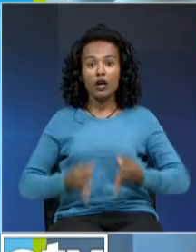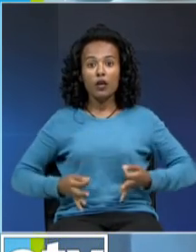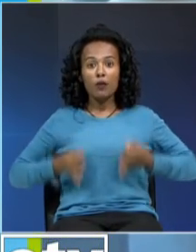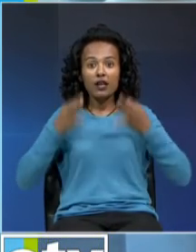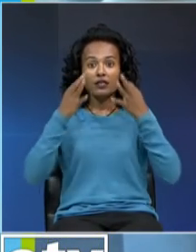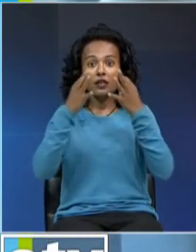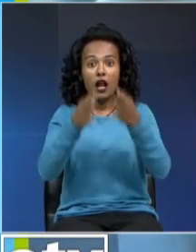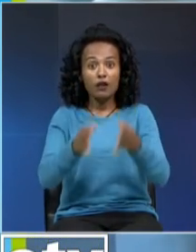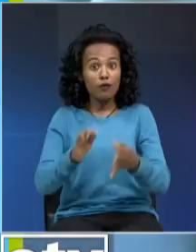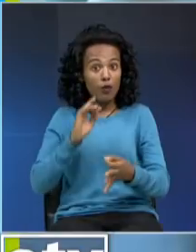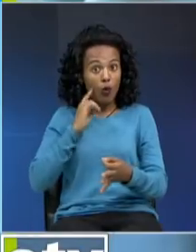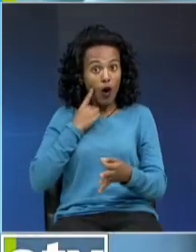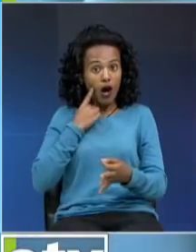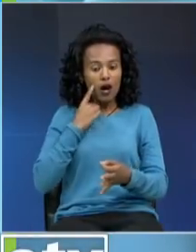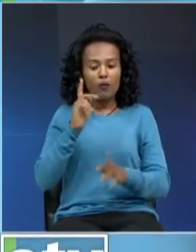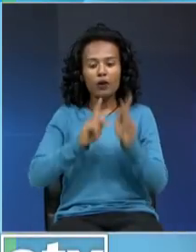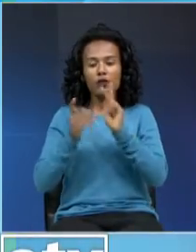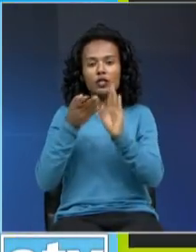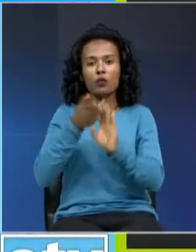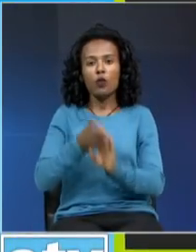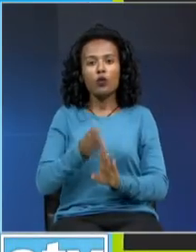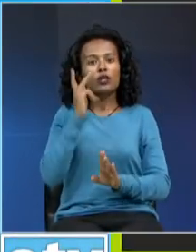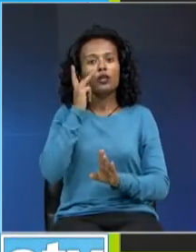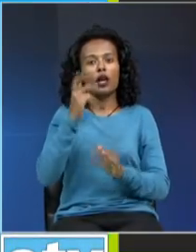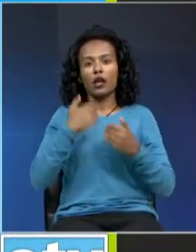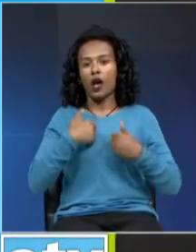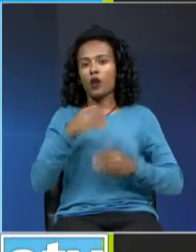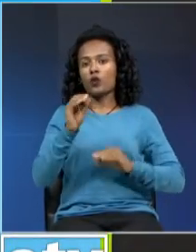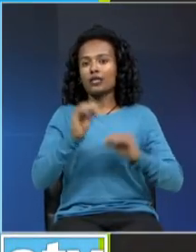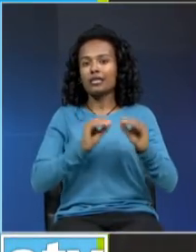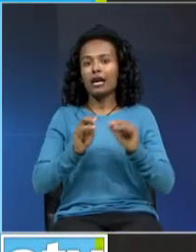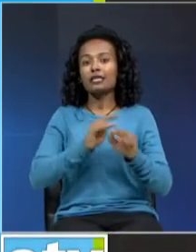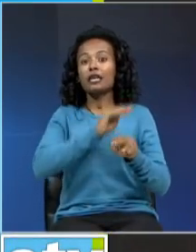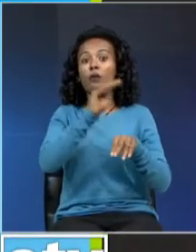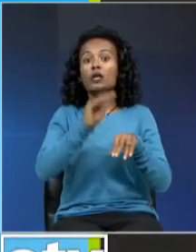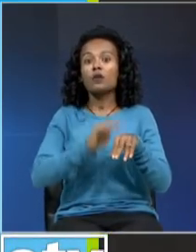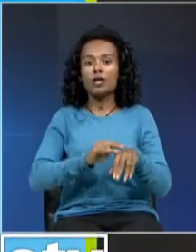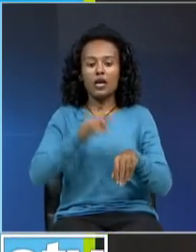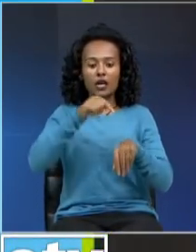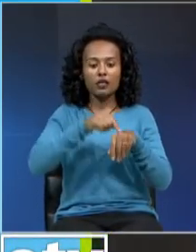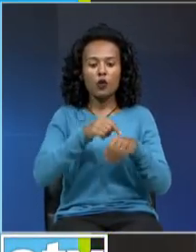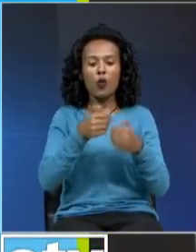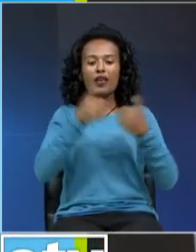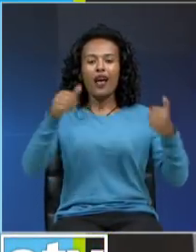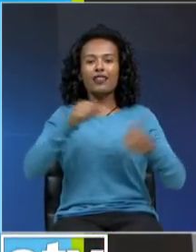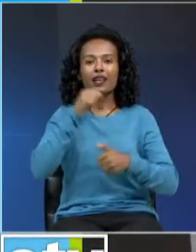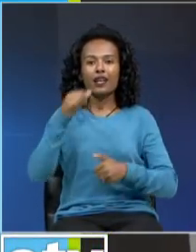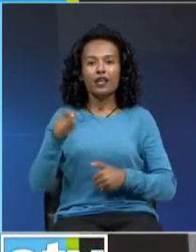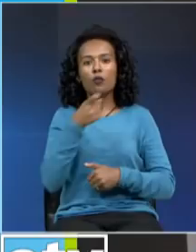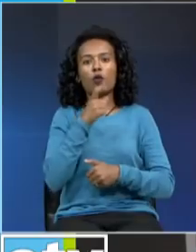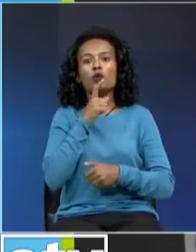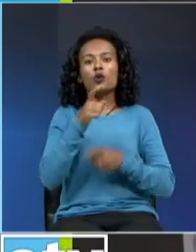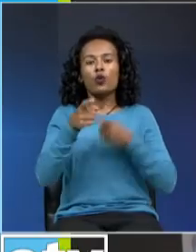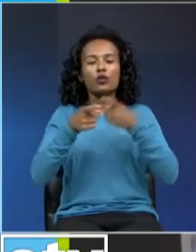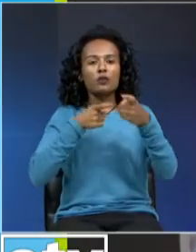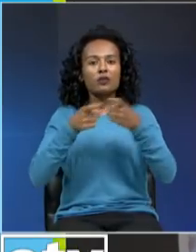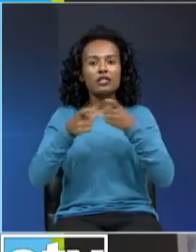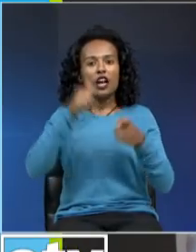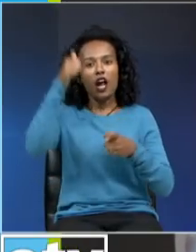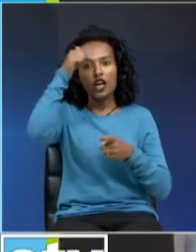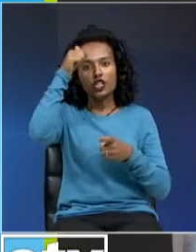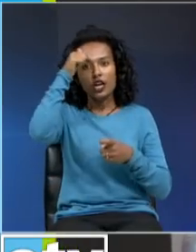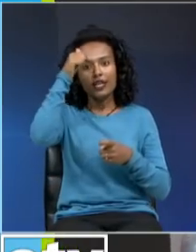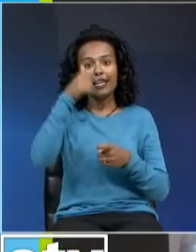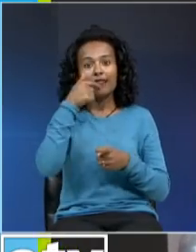ቢያሳለፍም እንኳን በህብረተሰቡ ዘንድ ግን እየታየ ያለው እንቅስቃሴ ከመደበኛ ጊዜው ያልተለየ መሆኑን ነው ርዕሰ መስተዳደር አሻርሊ